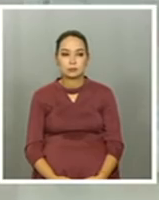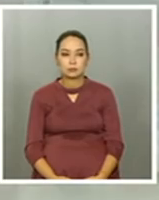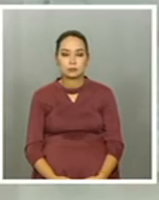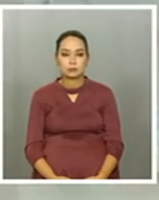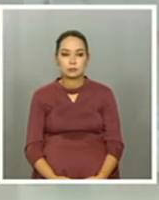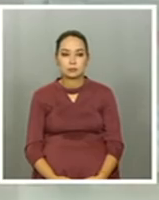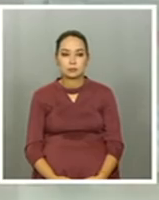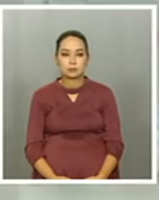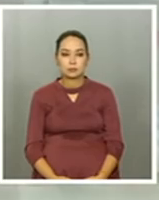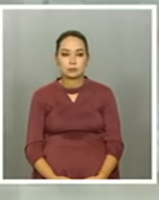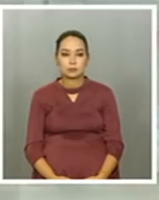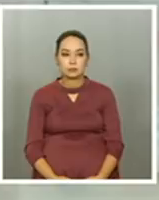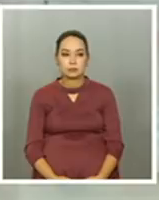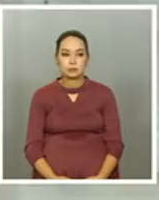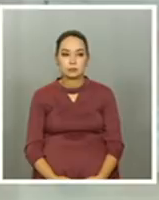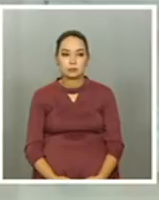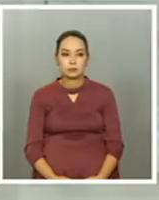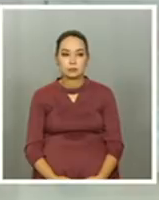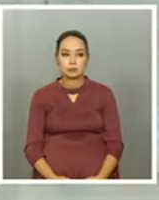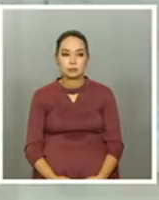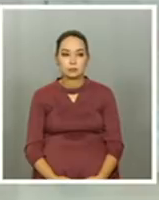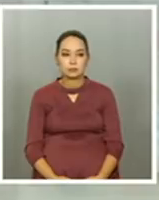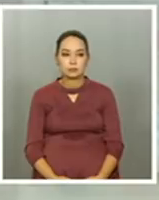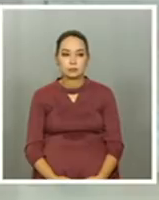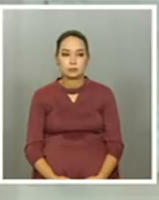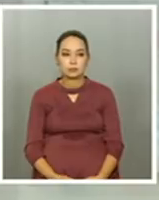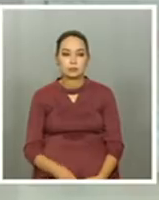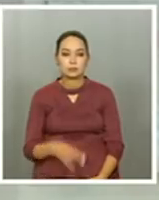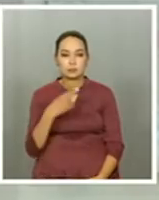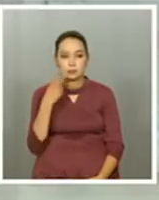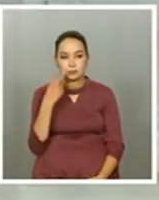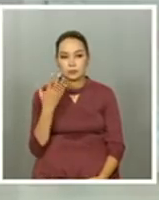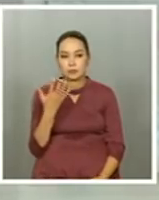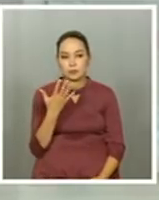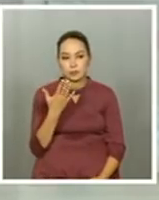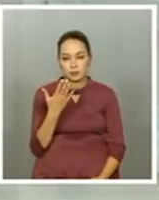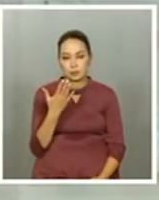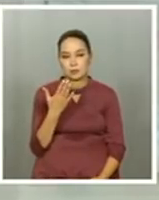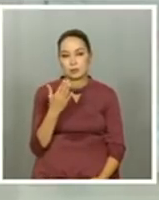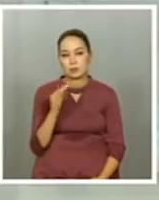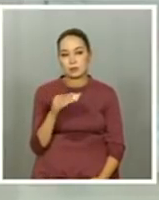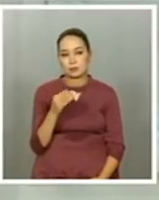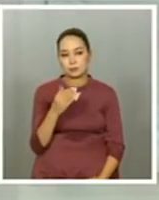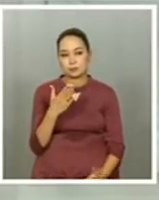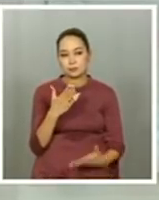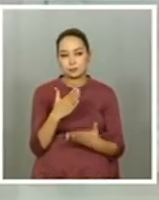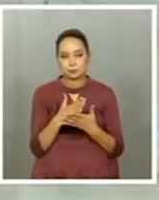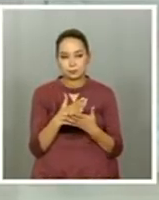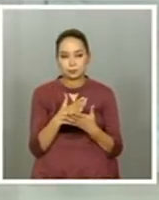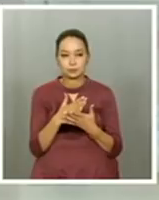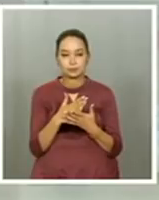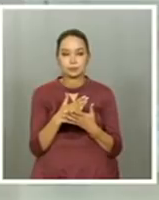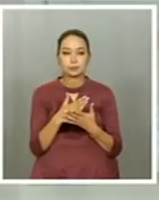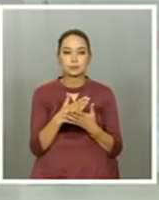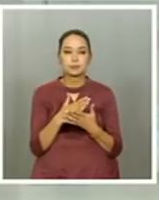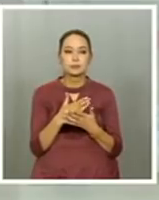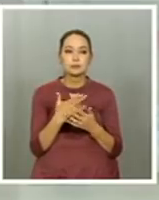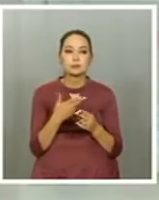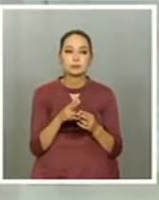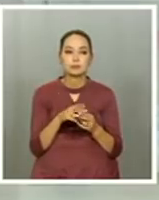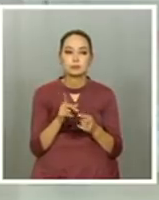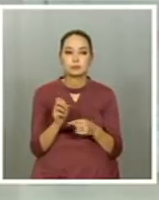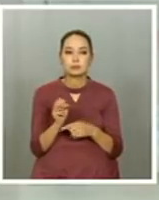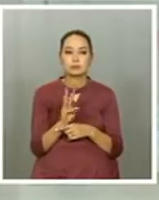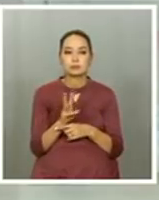Яғни қарап отырсақ, түсі ақшыл күлгін түсті. Егер біз басқа спирттерді жағатын болсақ, оның